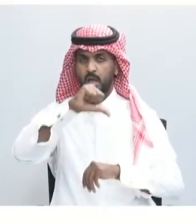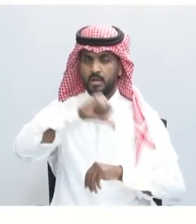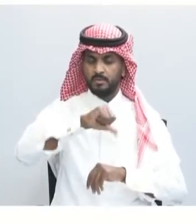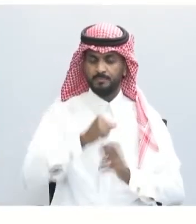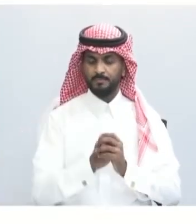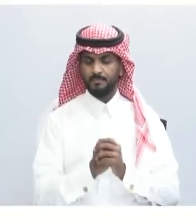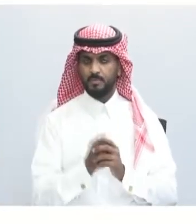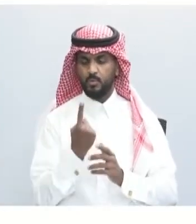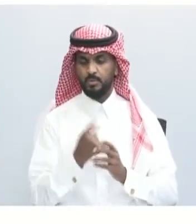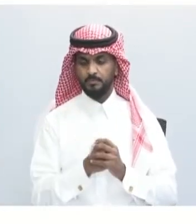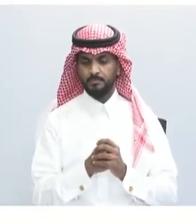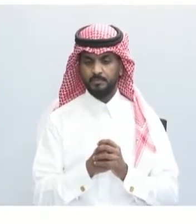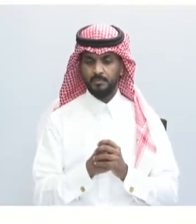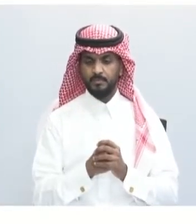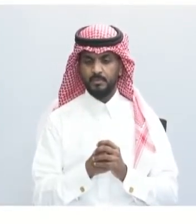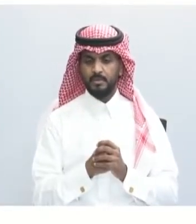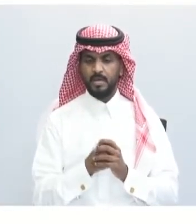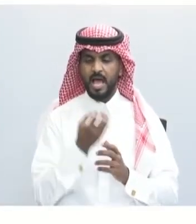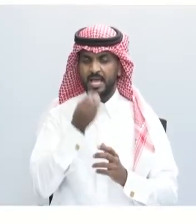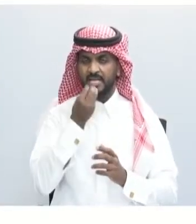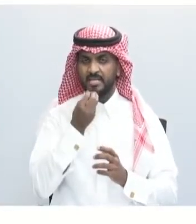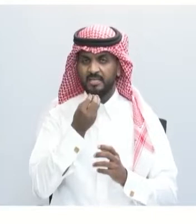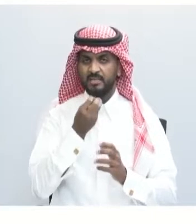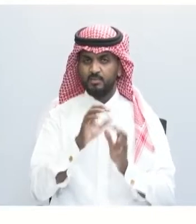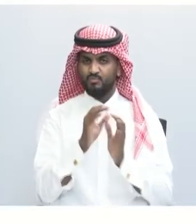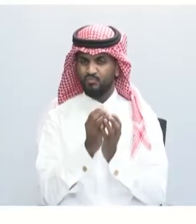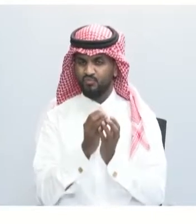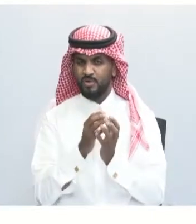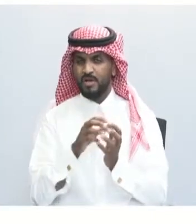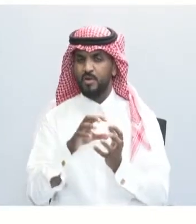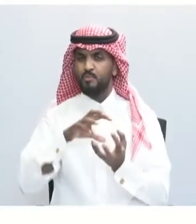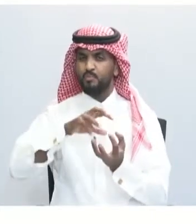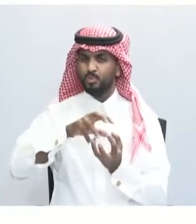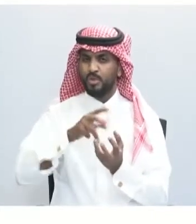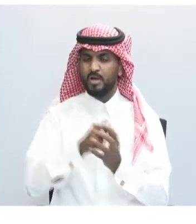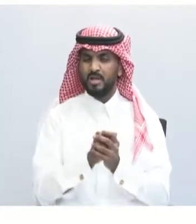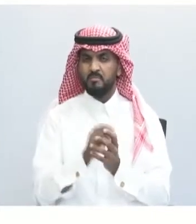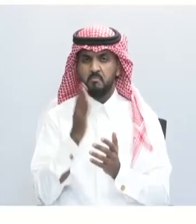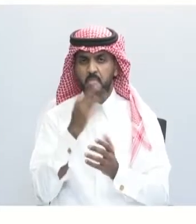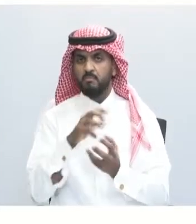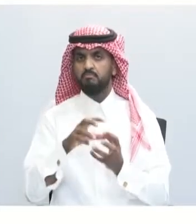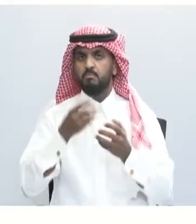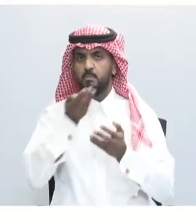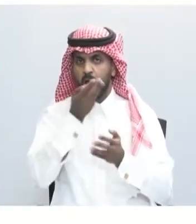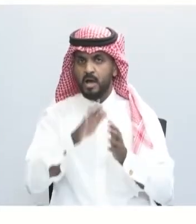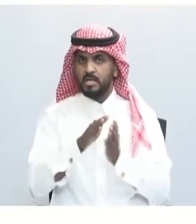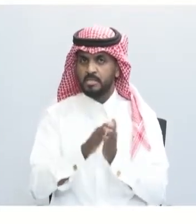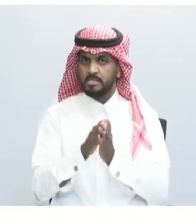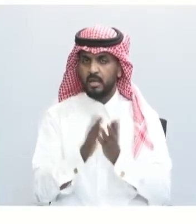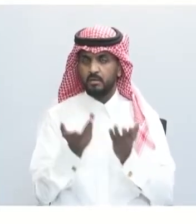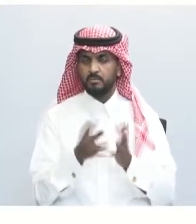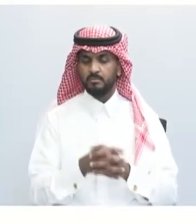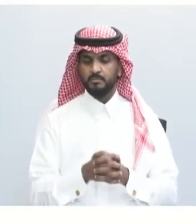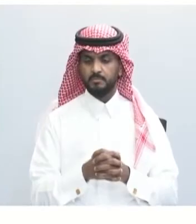اولا اكل الفواكه اكل الفواكه دون غسليها دون